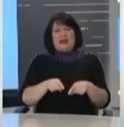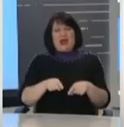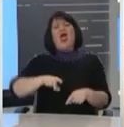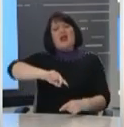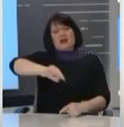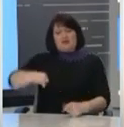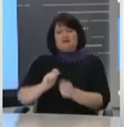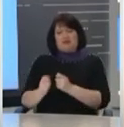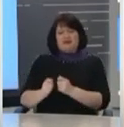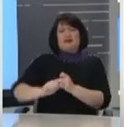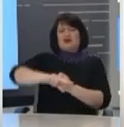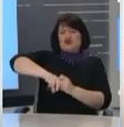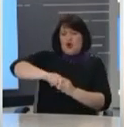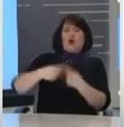τζόγος.